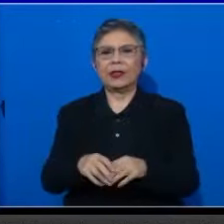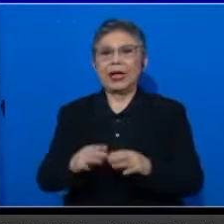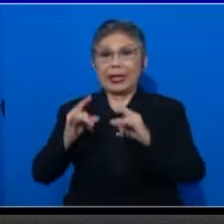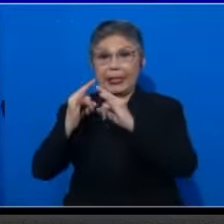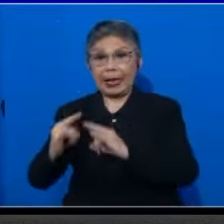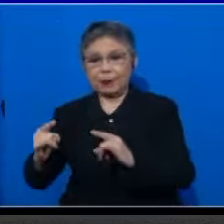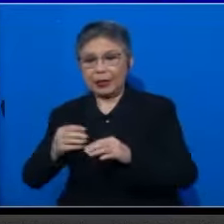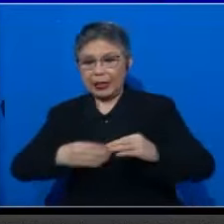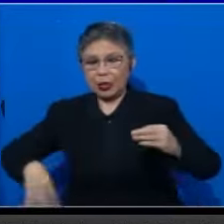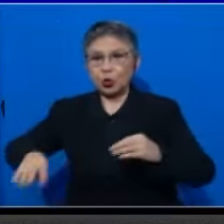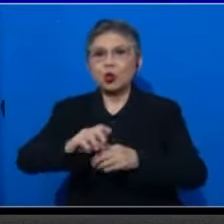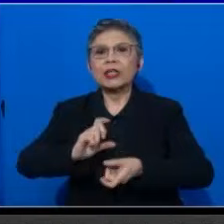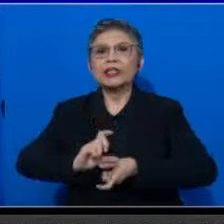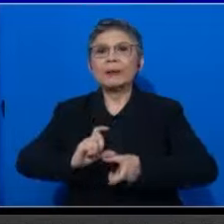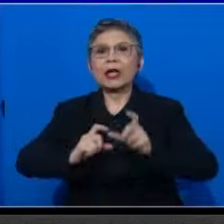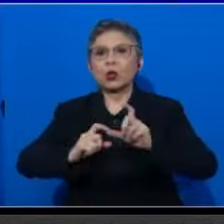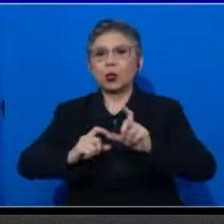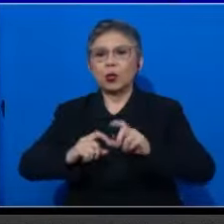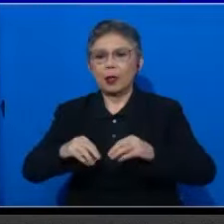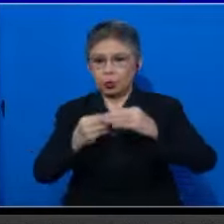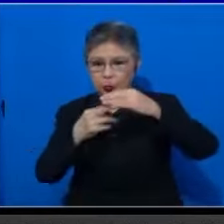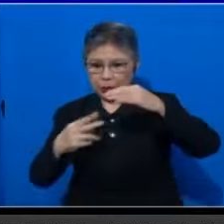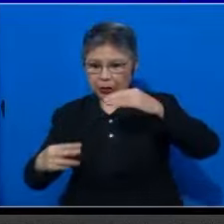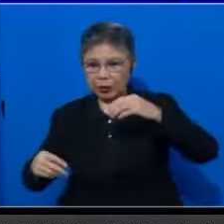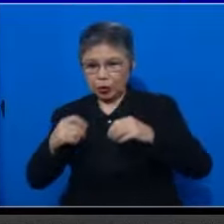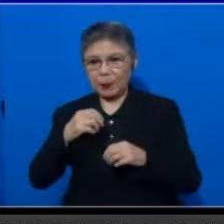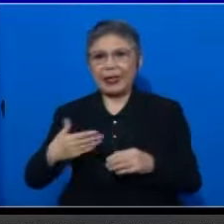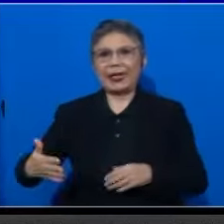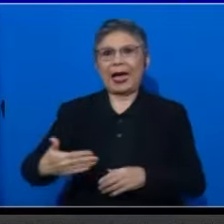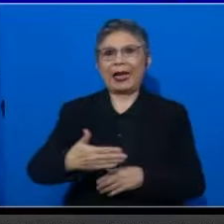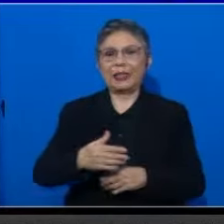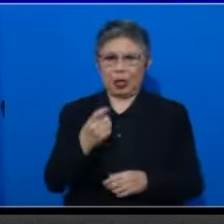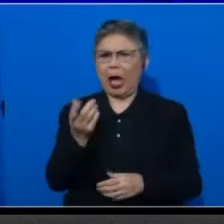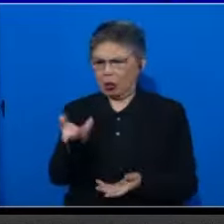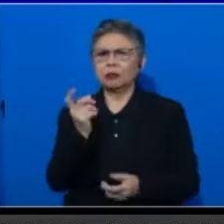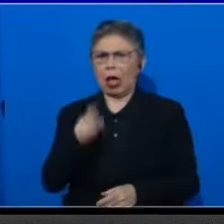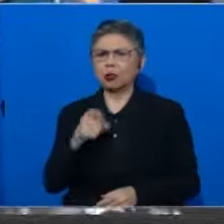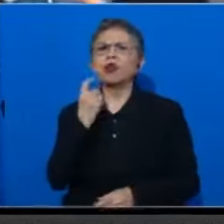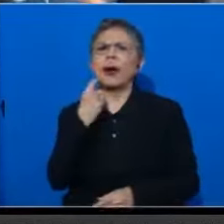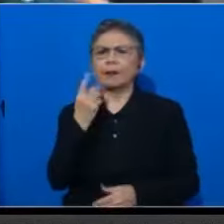kaki Gunung Semeru, hingga wisata snorkeling sungai bersama ikan yang menarik untuk dicoba.